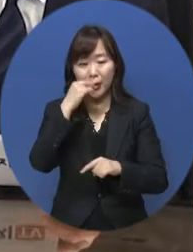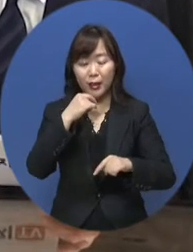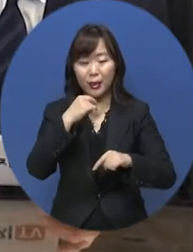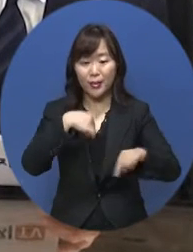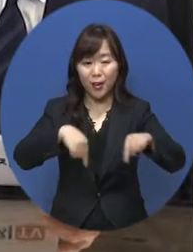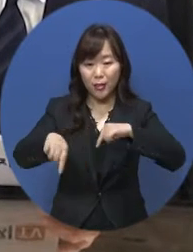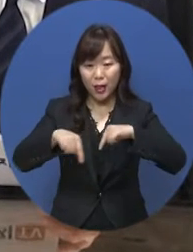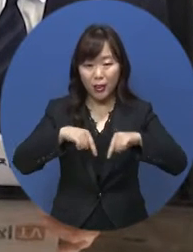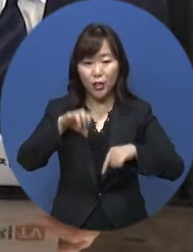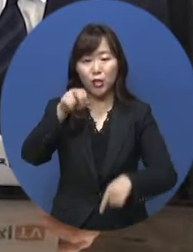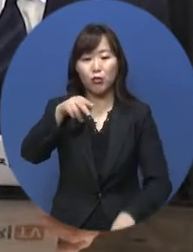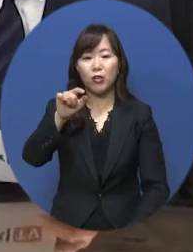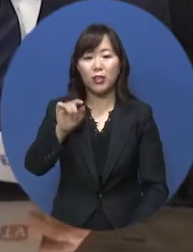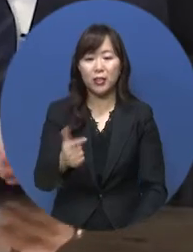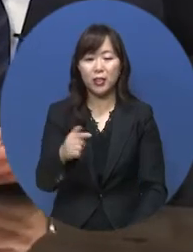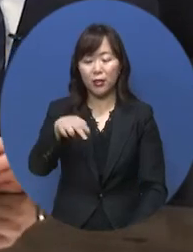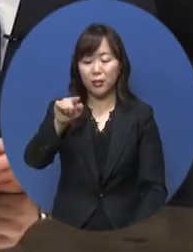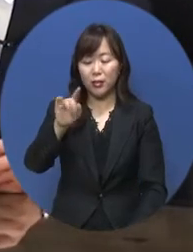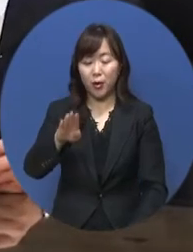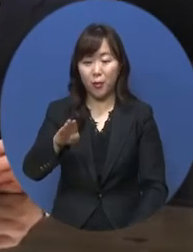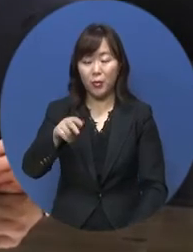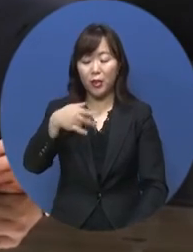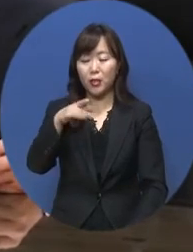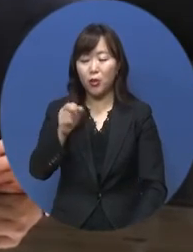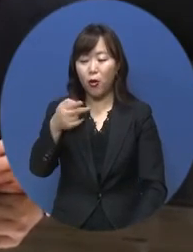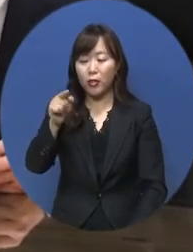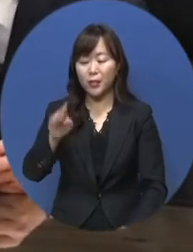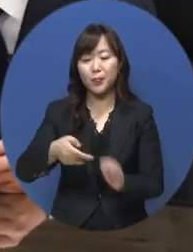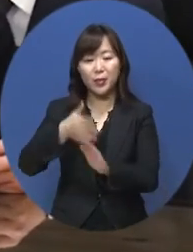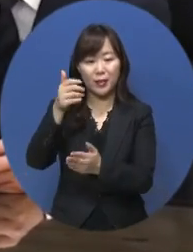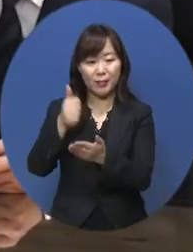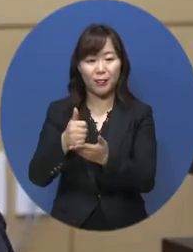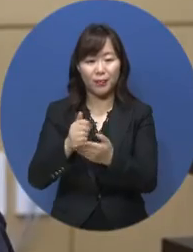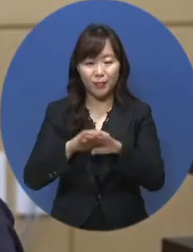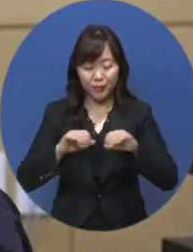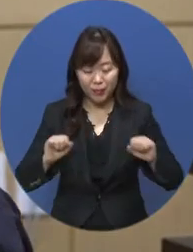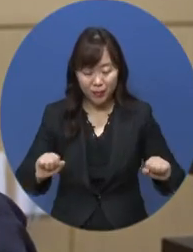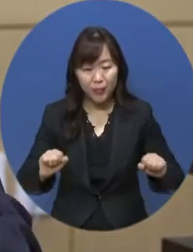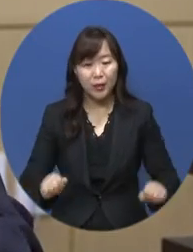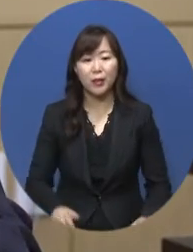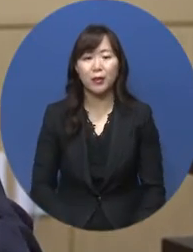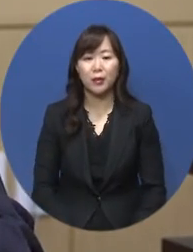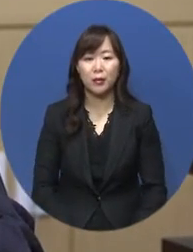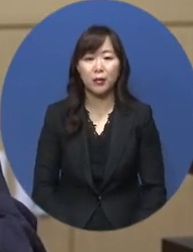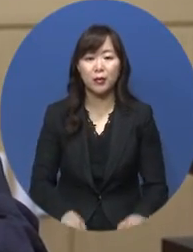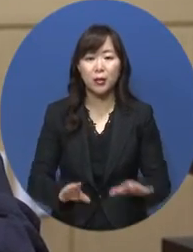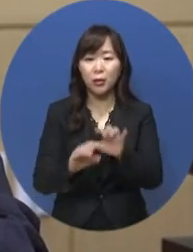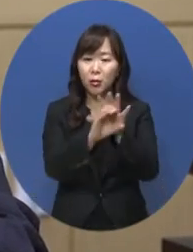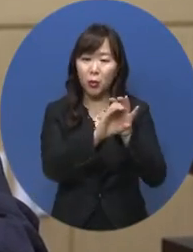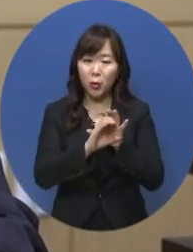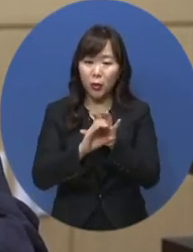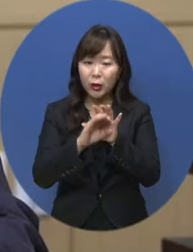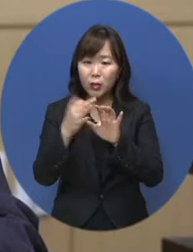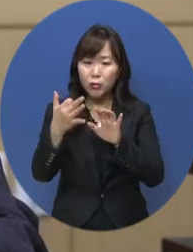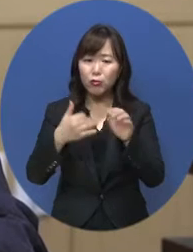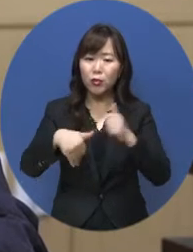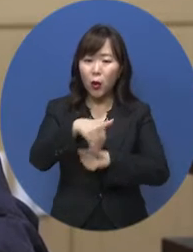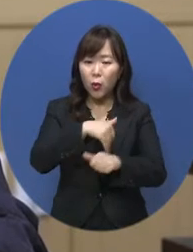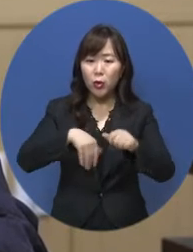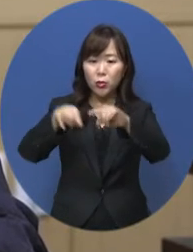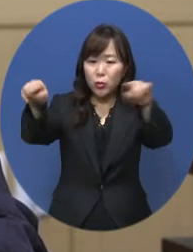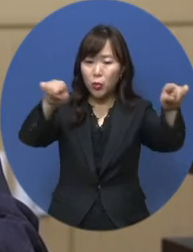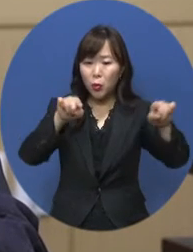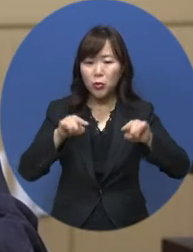유진섭 정읍시장을 만나보겠습니다. 시장님, 안녕하세요. 안녕하세요. 예. 장기적인 그 코로나19 사태로